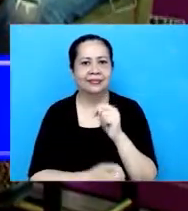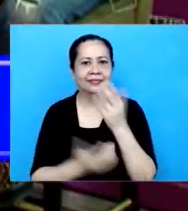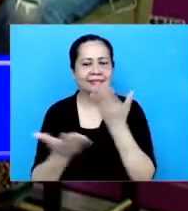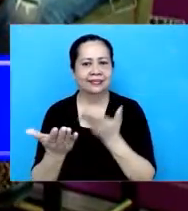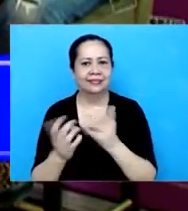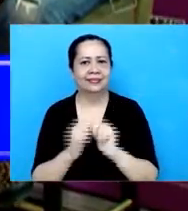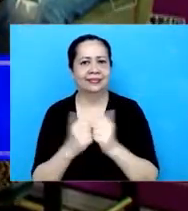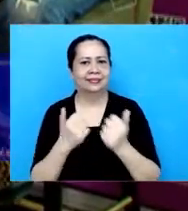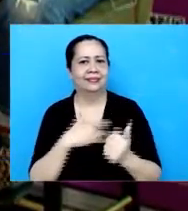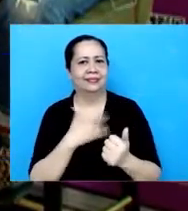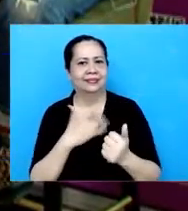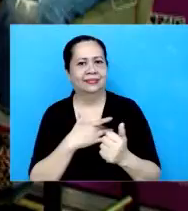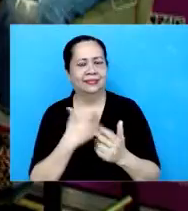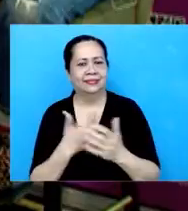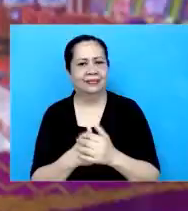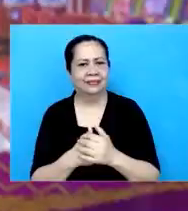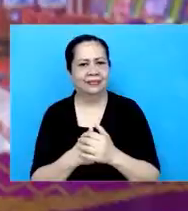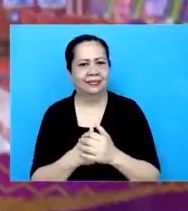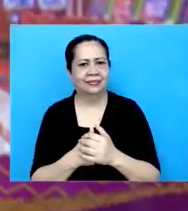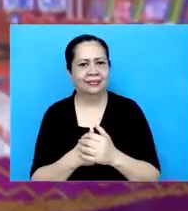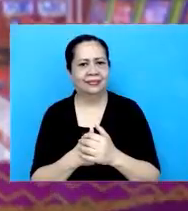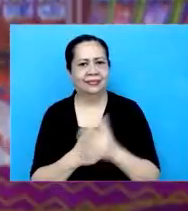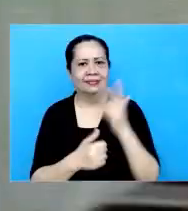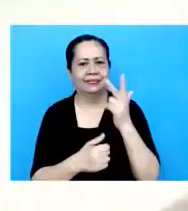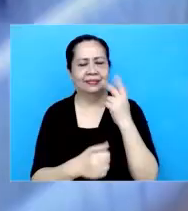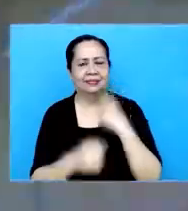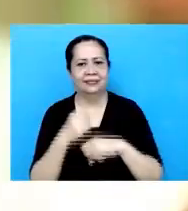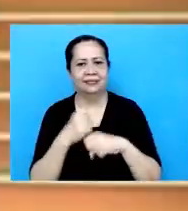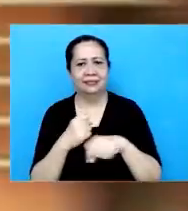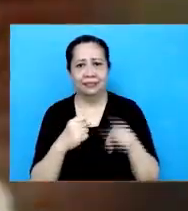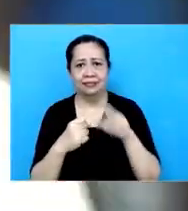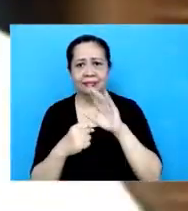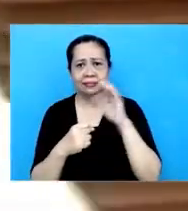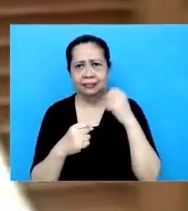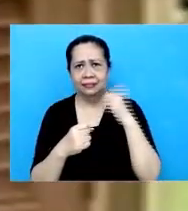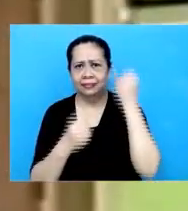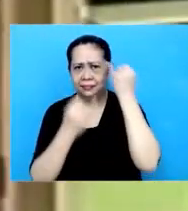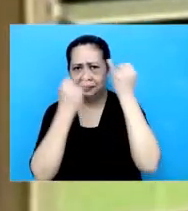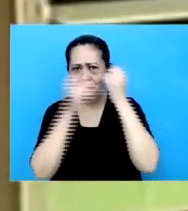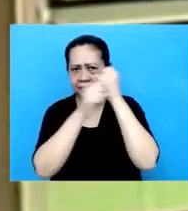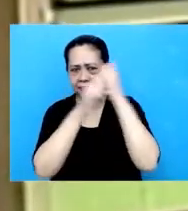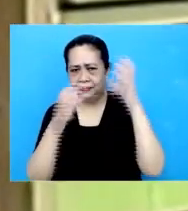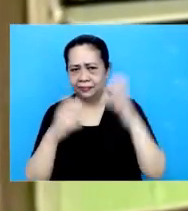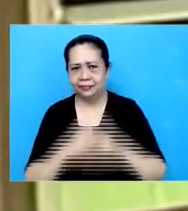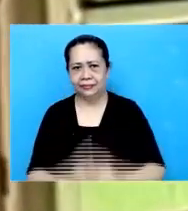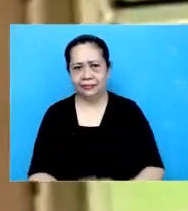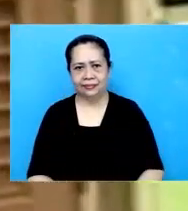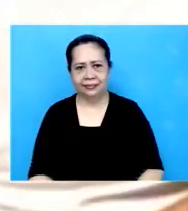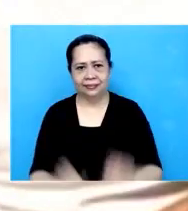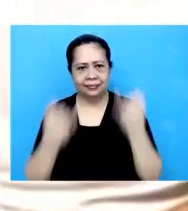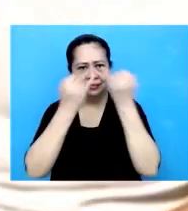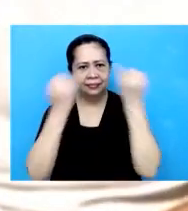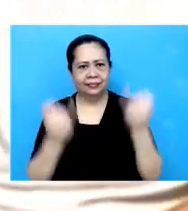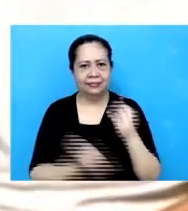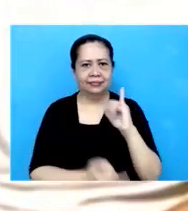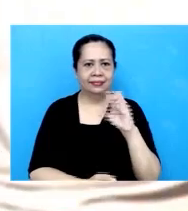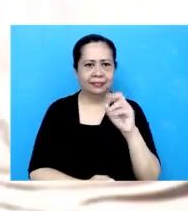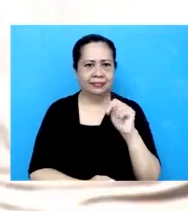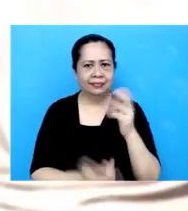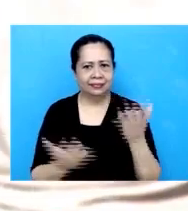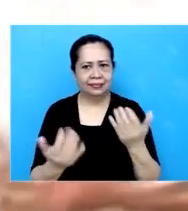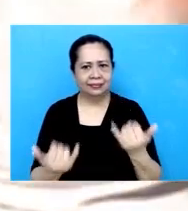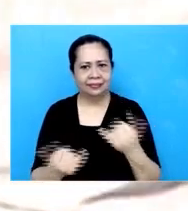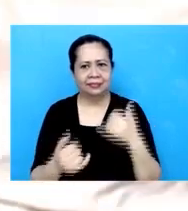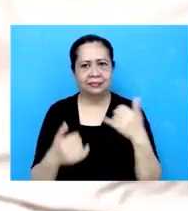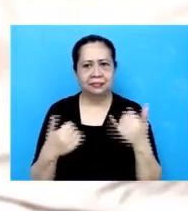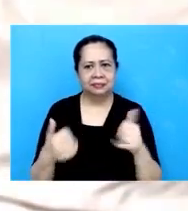it... 30 years ago, did you ever imagine you would be the icons that you are now? When you were playing